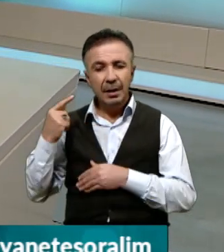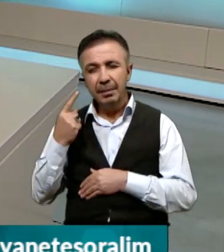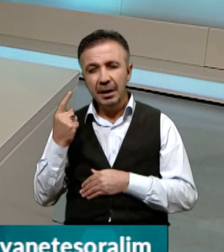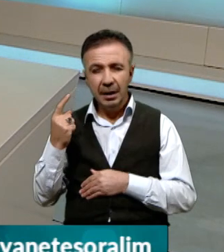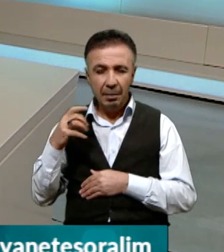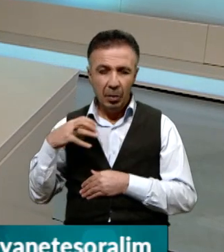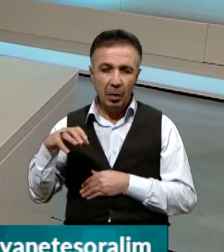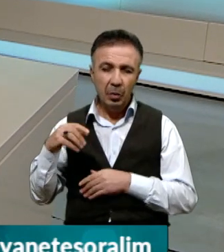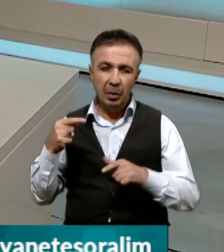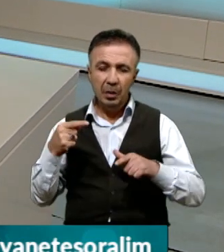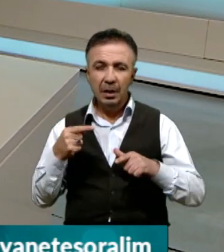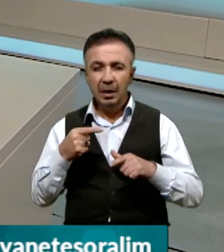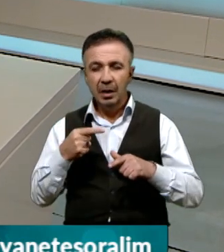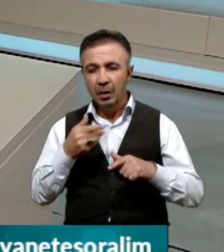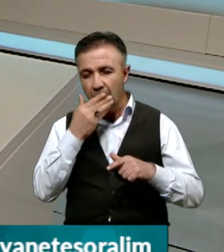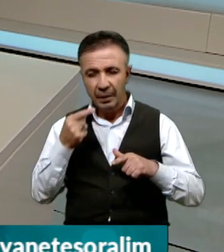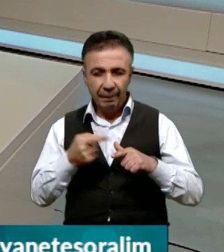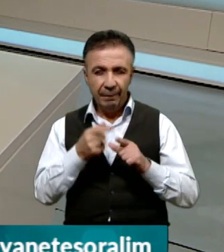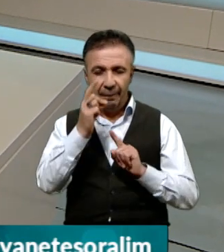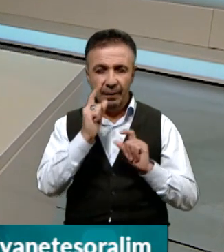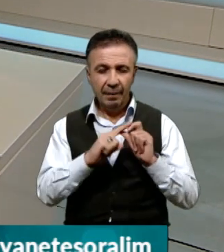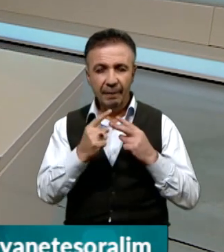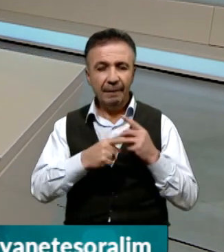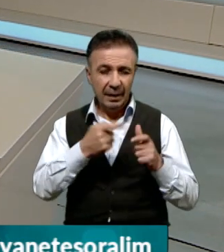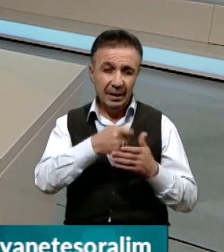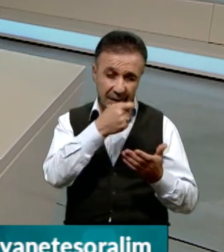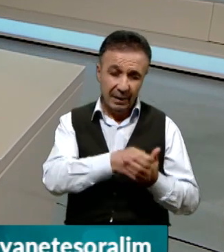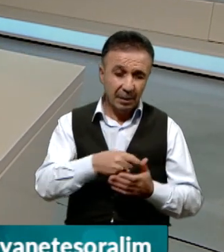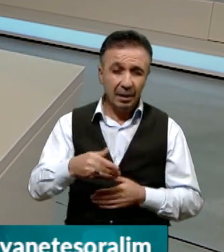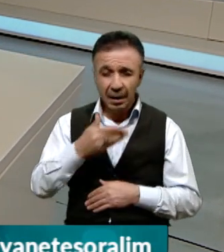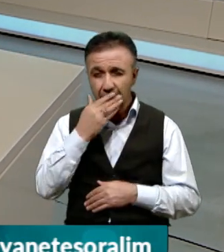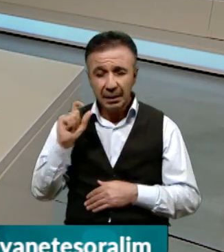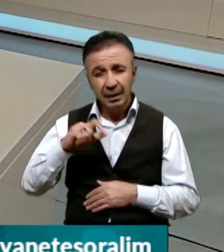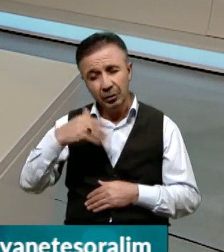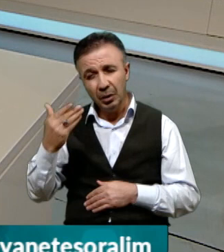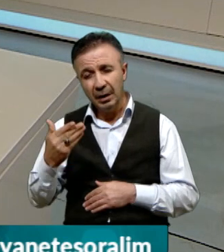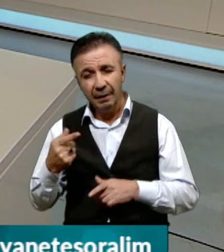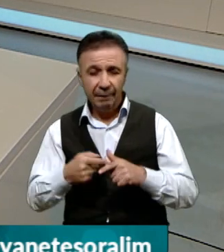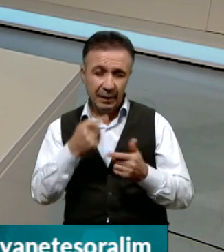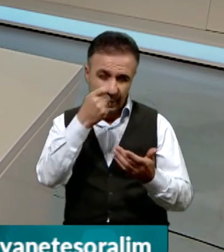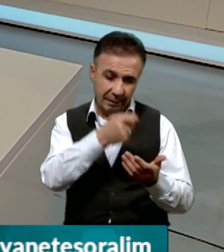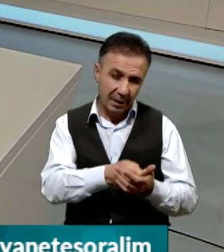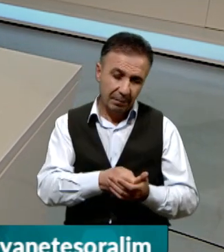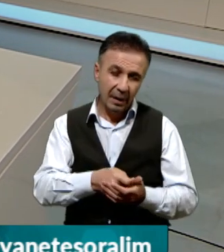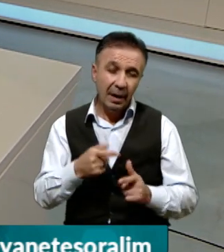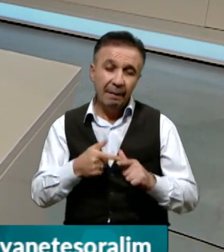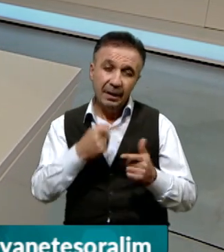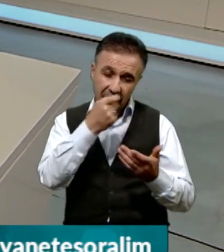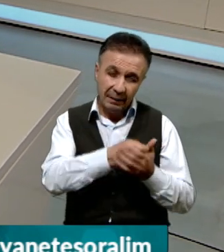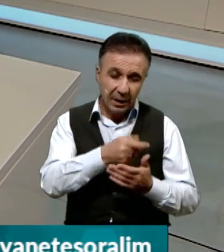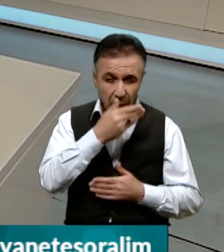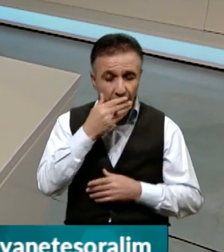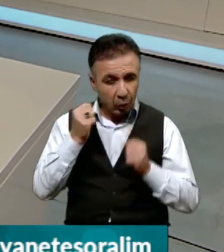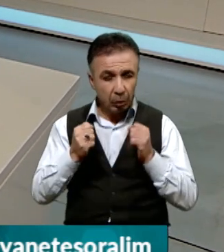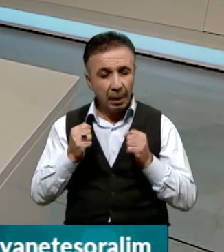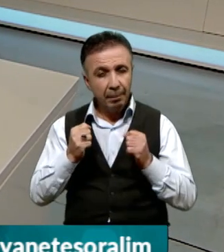fidyesini verdim. Geri kalanını Ramazan ayı içerisinde verdim. Ramazan öncesinde fidyesini verdiğim orucu tutmam gerekir mi demiş.